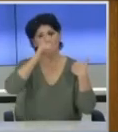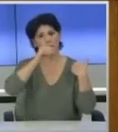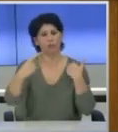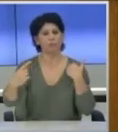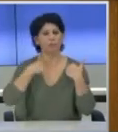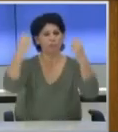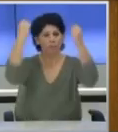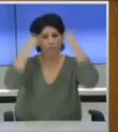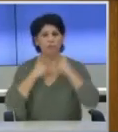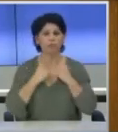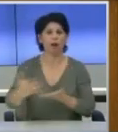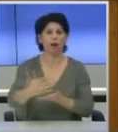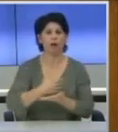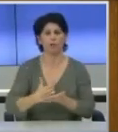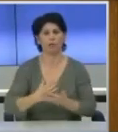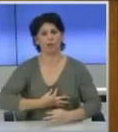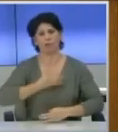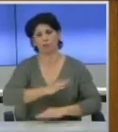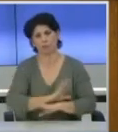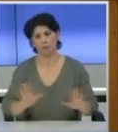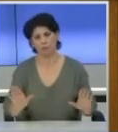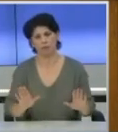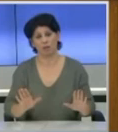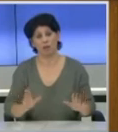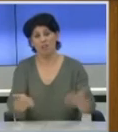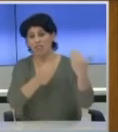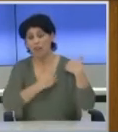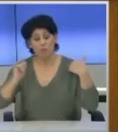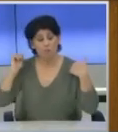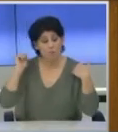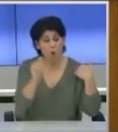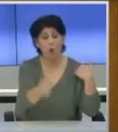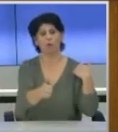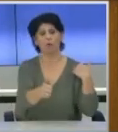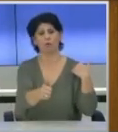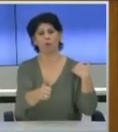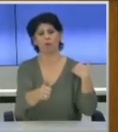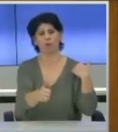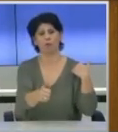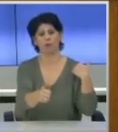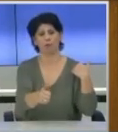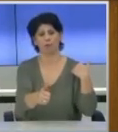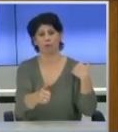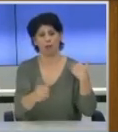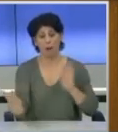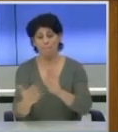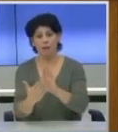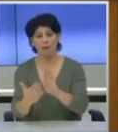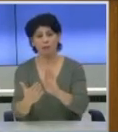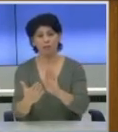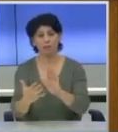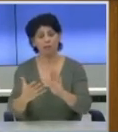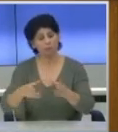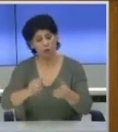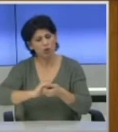απώλεια εσόδων και κύρους. Και θα αναλάβουν οι ίδιοι ενώπιον των φιλάθλων και των